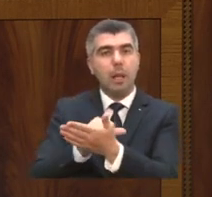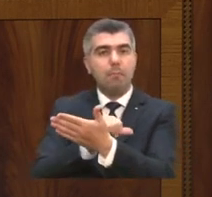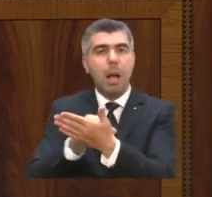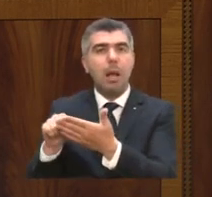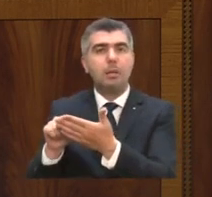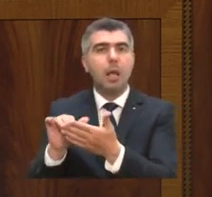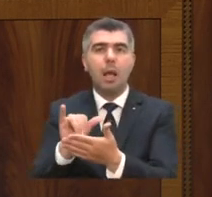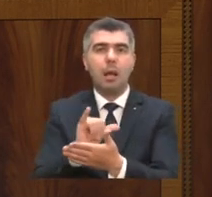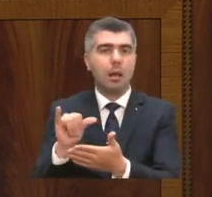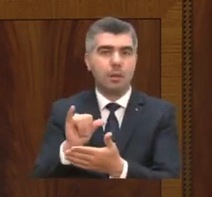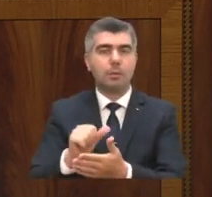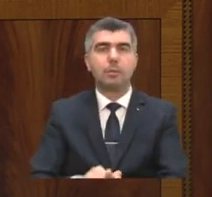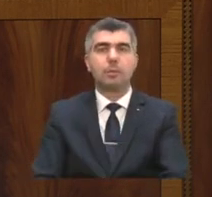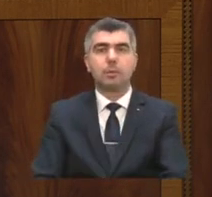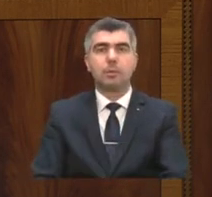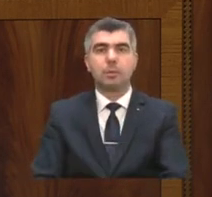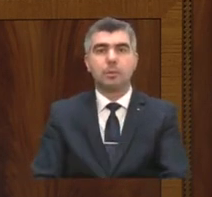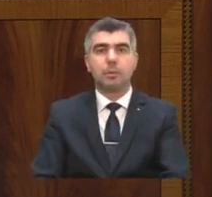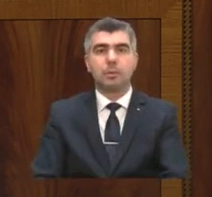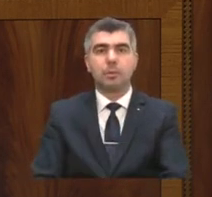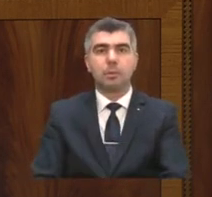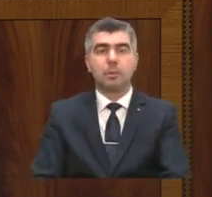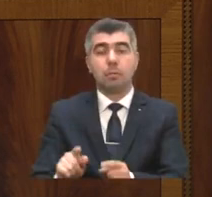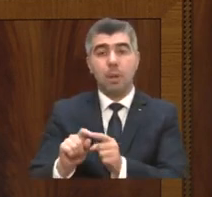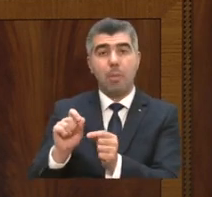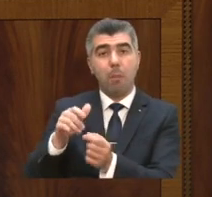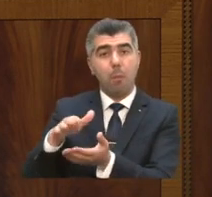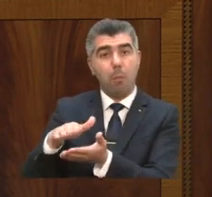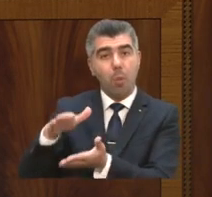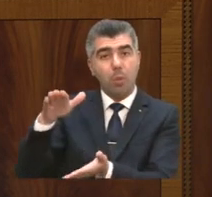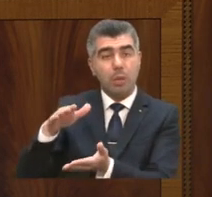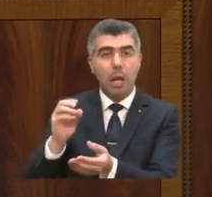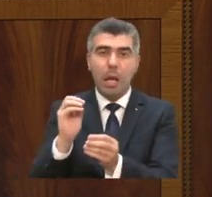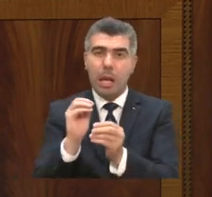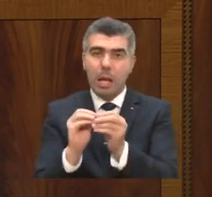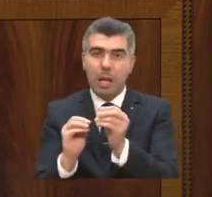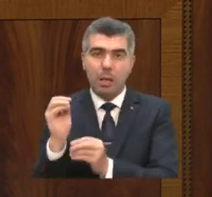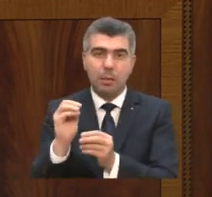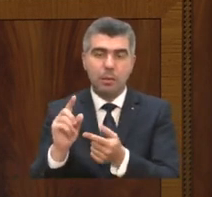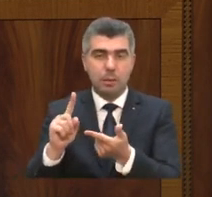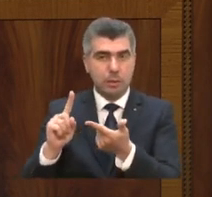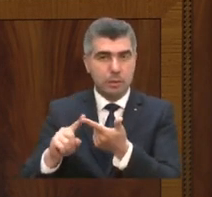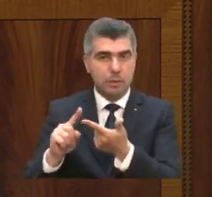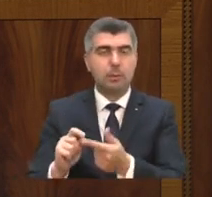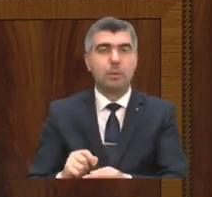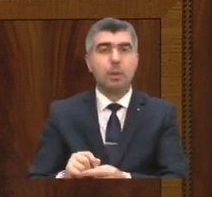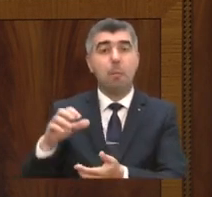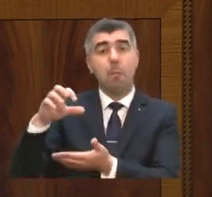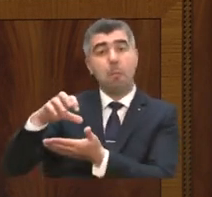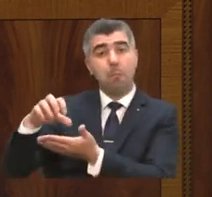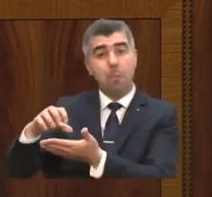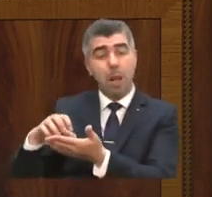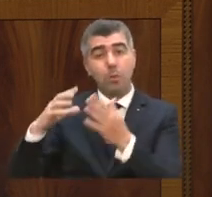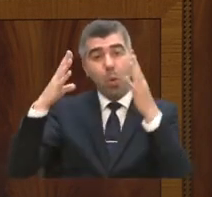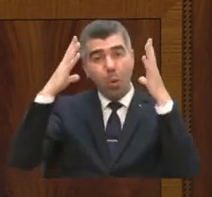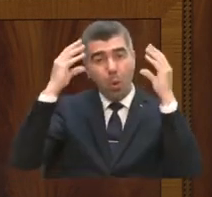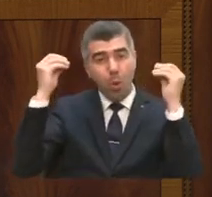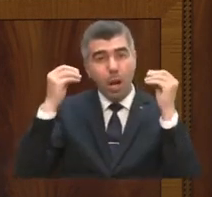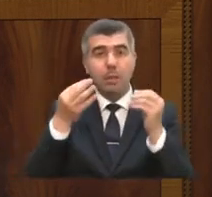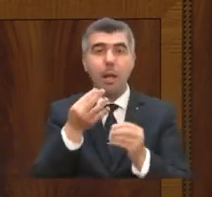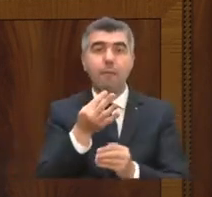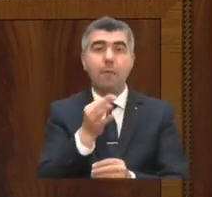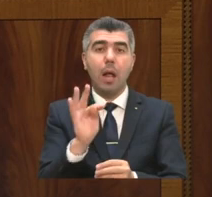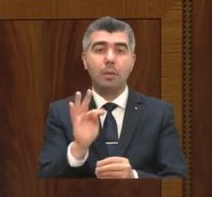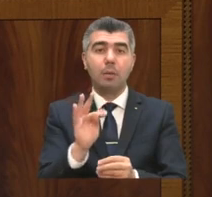الثمن؟ لانه الغاز ولا غالي، وفي بعض الدول هولندا وفرنسا ما بقاتش